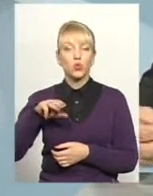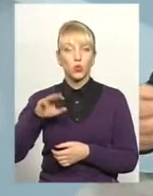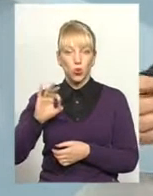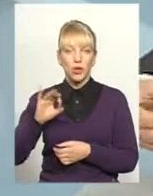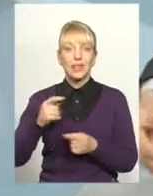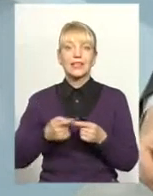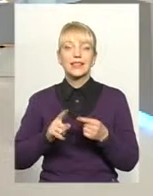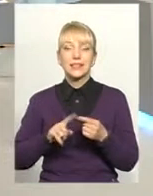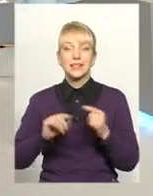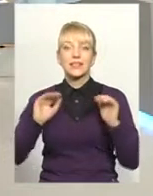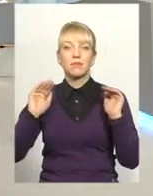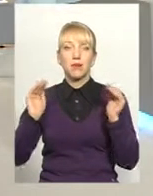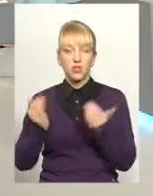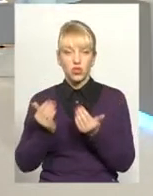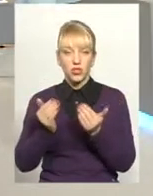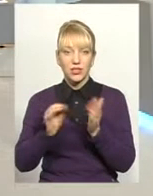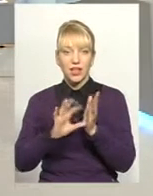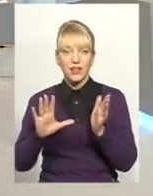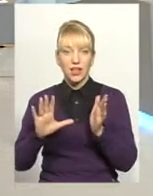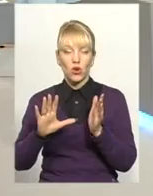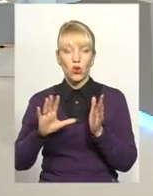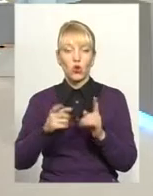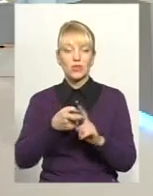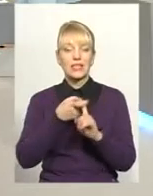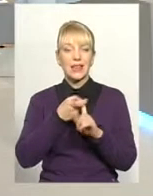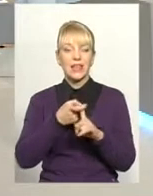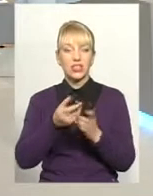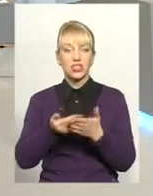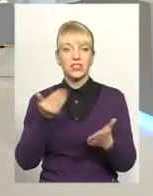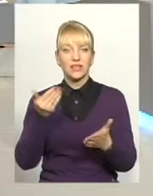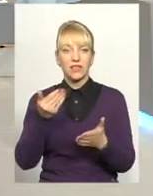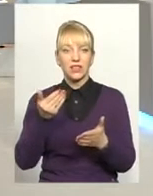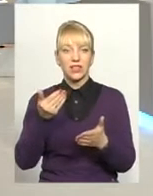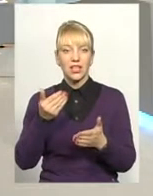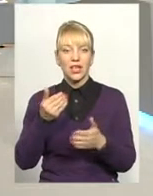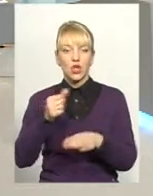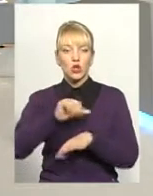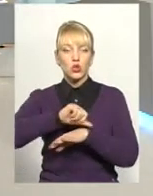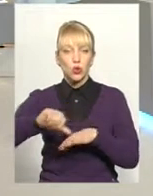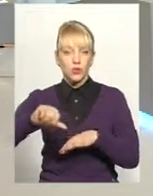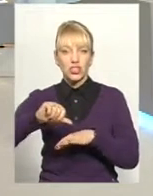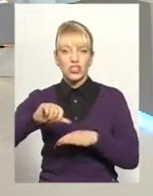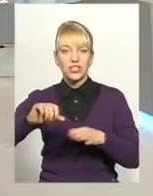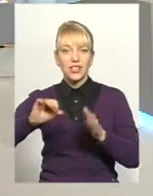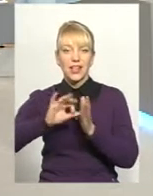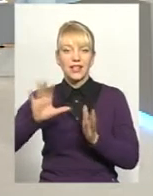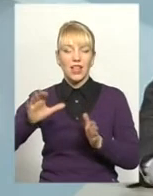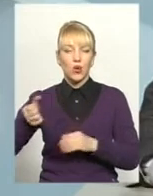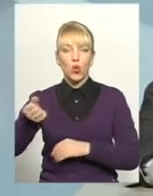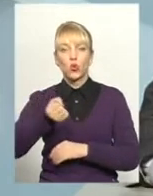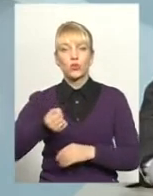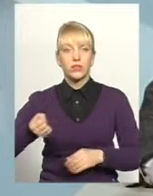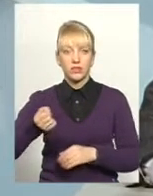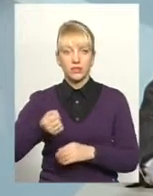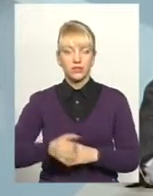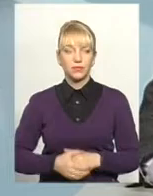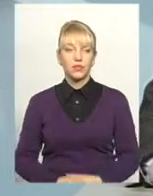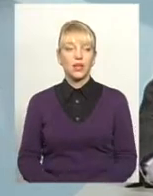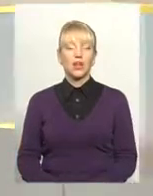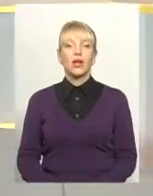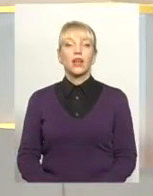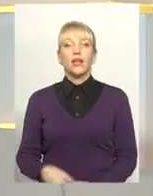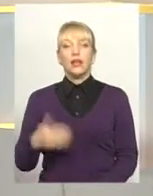це зменшить енергозалежність від зовнішніх енергоносіїв тих самих населених пунктів. Олександр Леонідович,